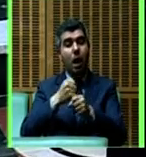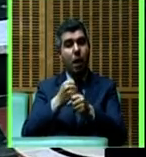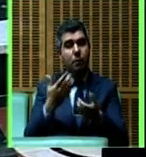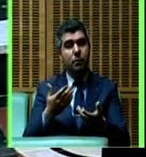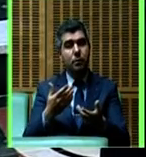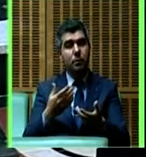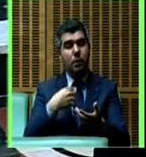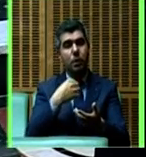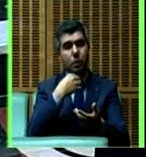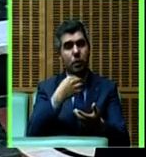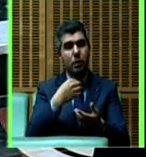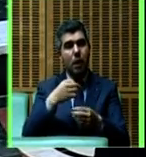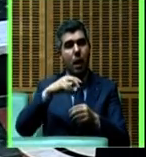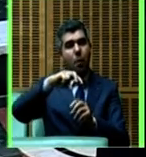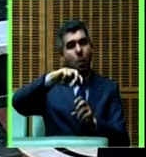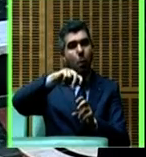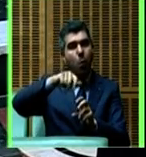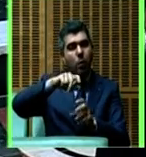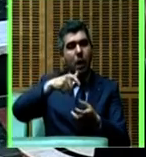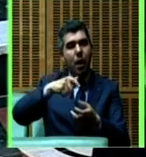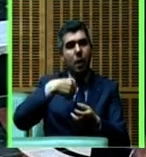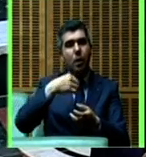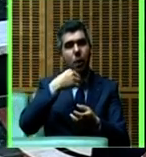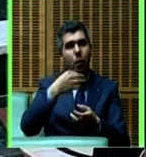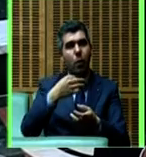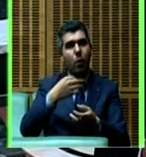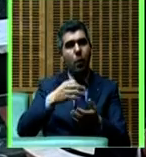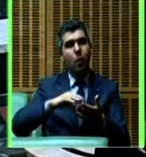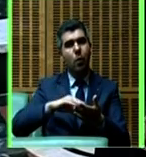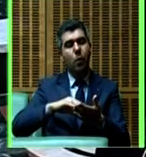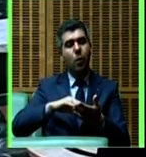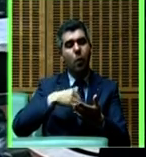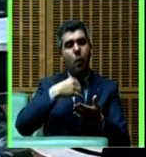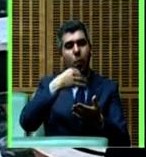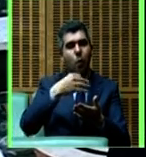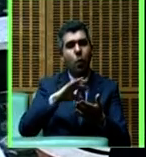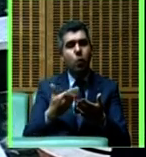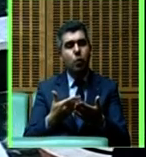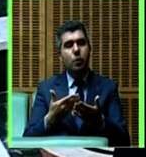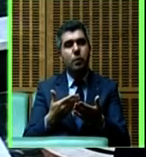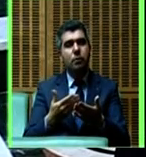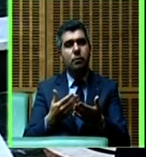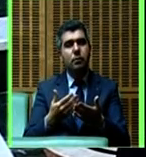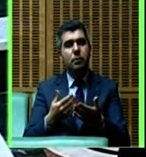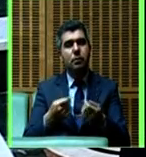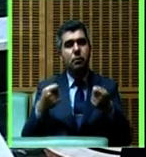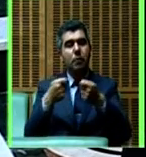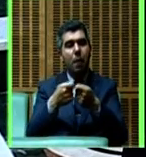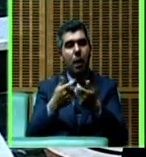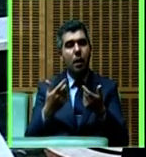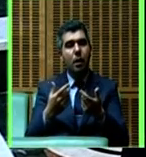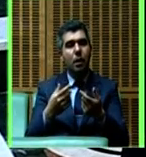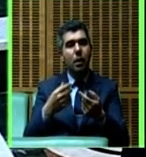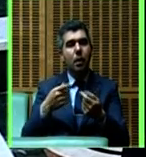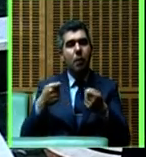بلادنا خصها تدخل. هذا الغاز الطبيعي المسال ما قصته؟ هو غاز طبيعي يتم إسالته